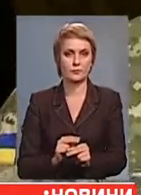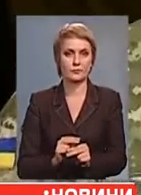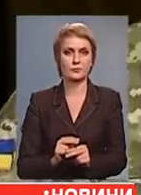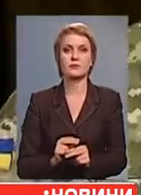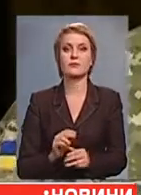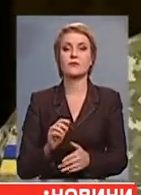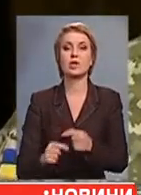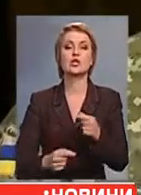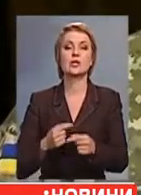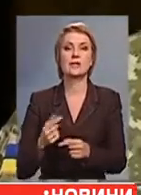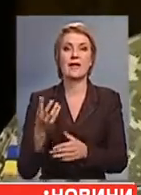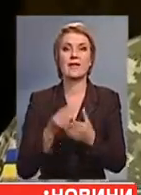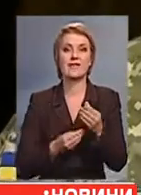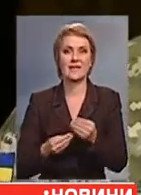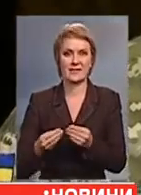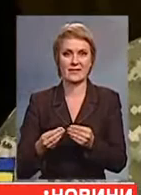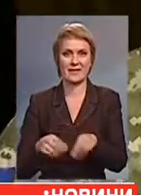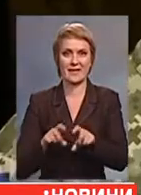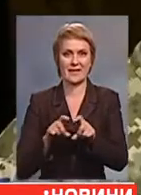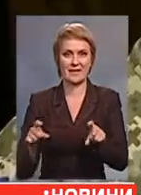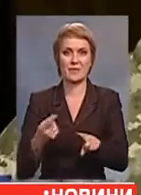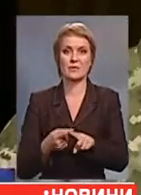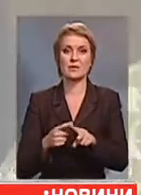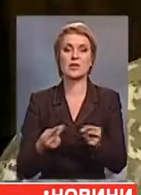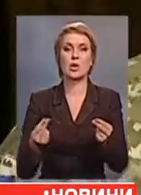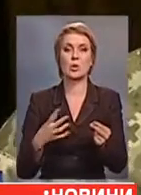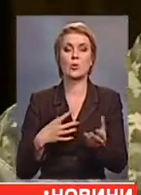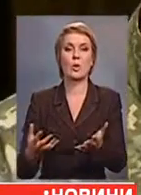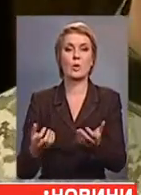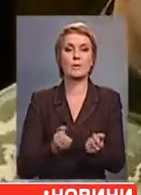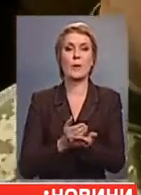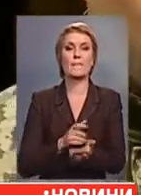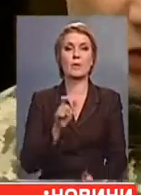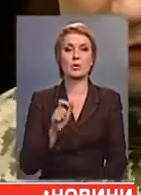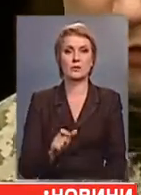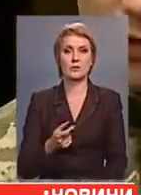Через фіктивні фірми ці кошти були отримані посадовцями. Це особливо